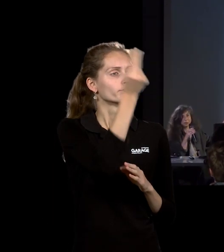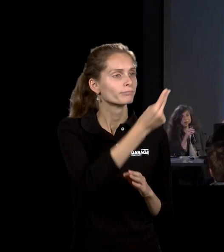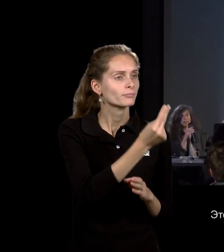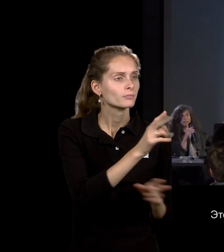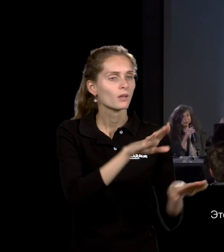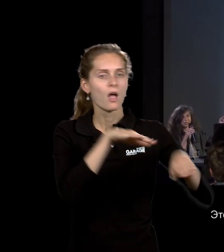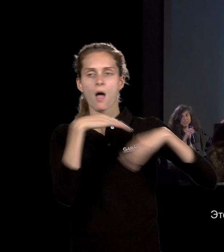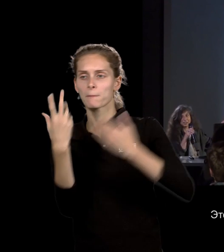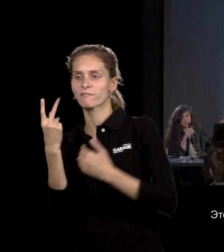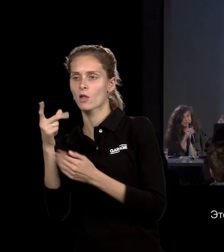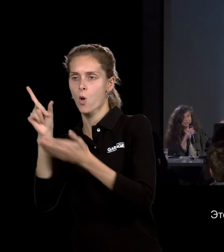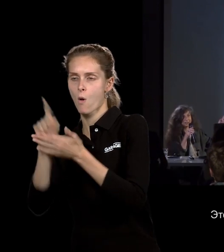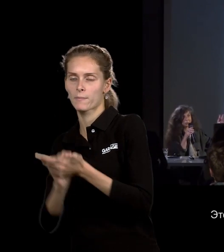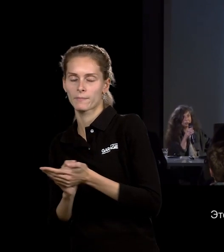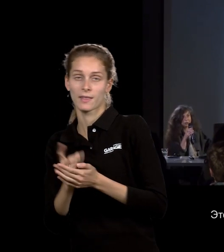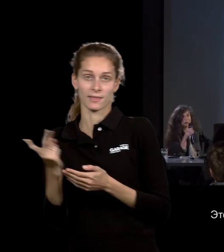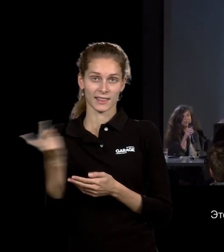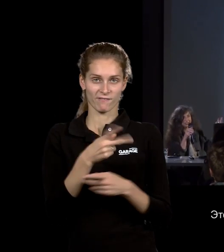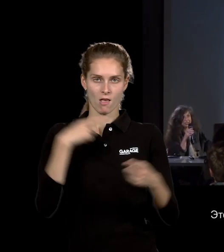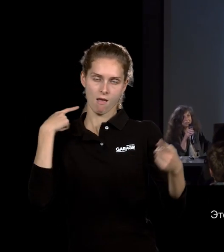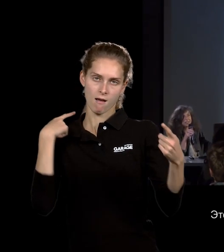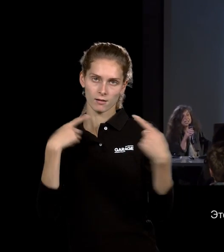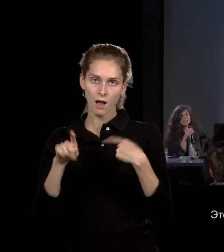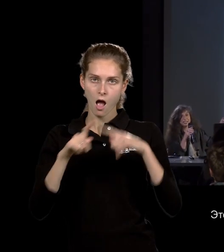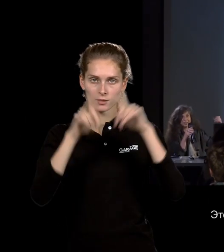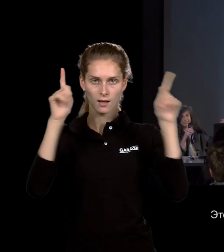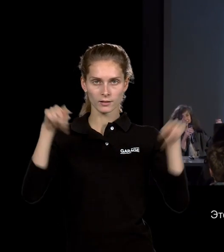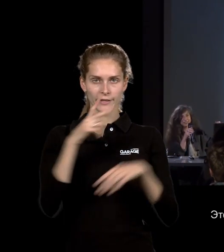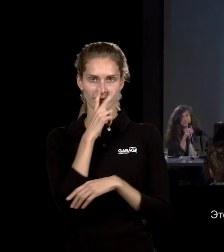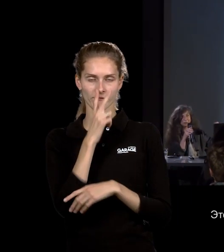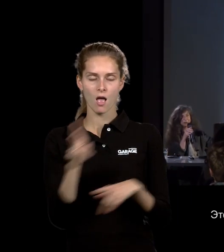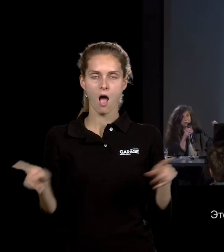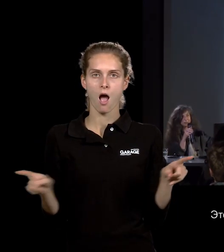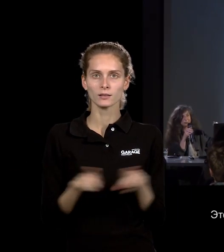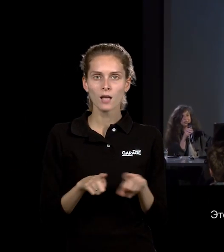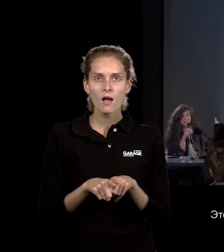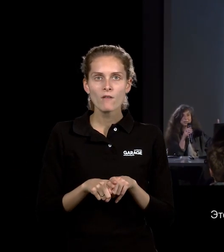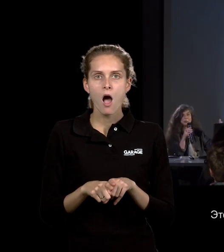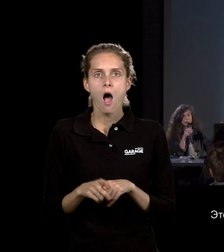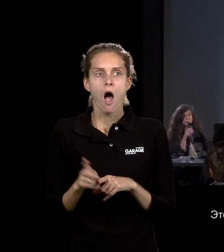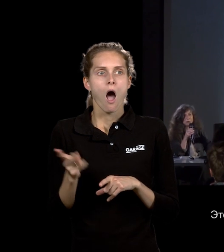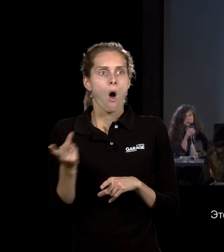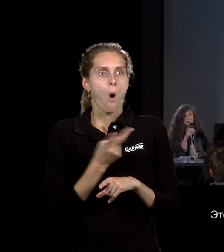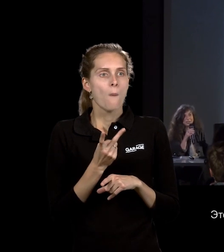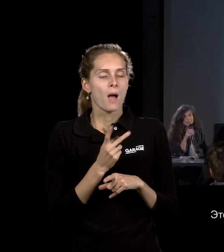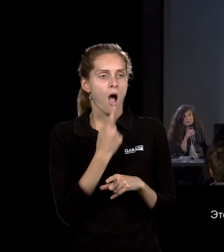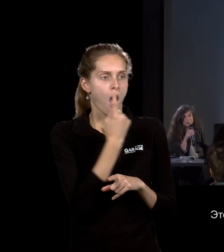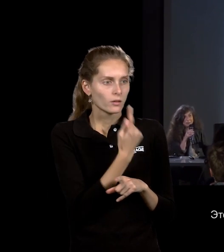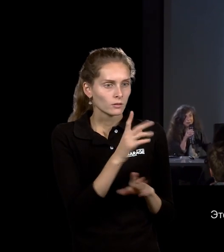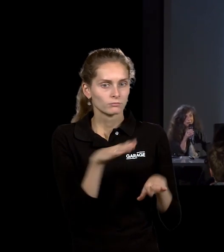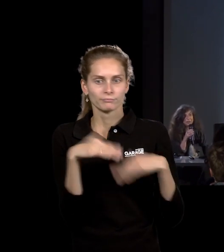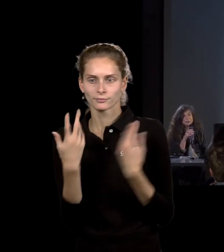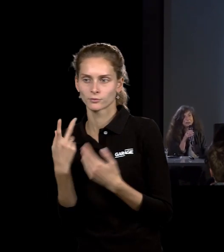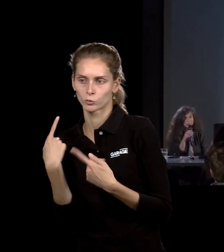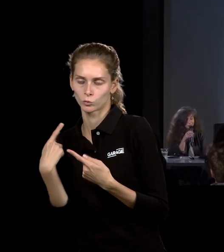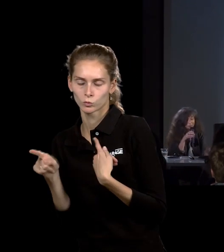ее копия. Это две разные картины, которые выглядят одинаково, и ни одна из которых не была написана одна после другой. Они писались